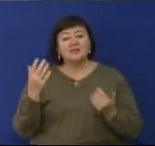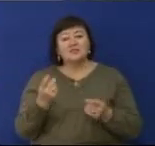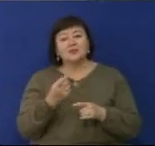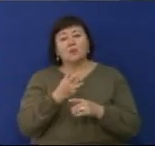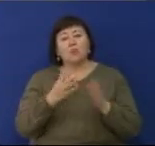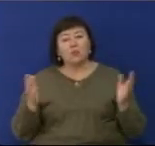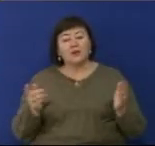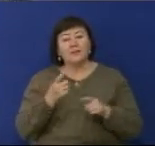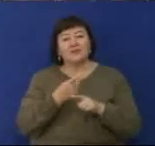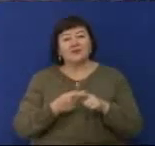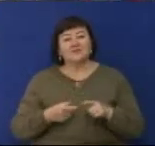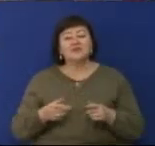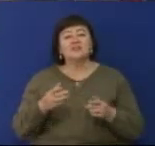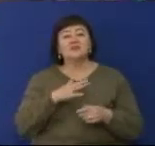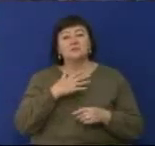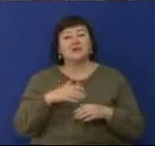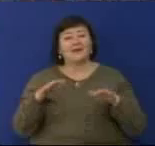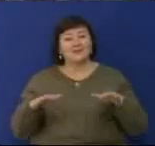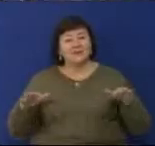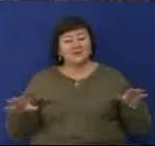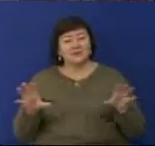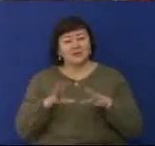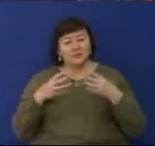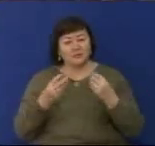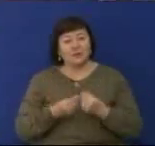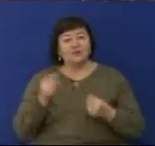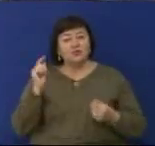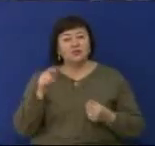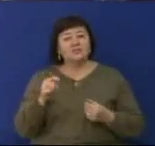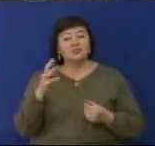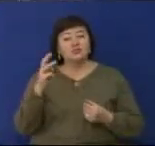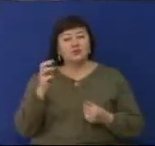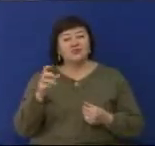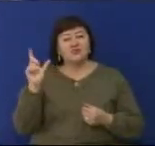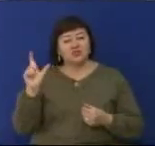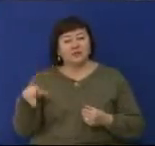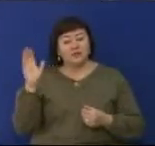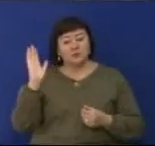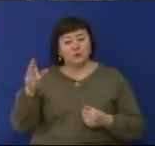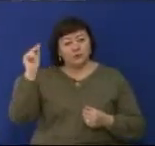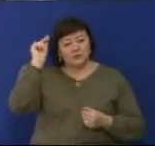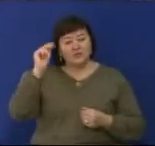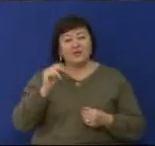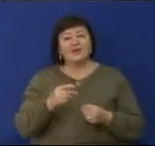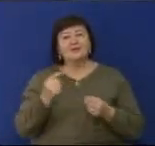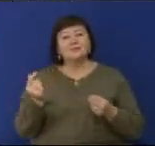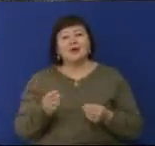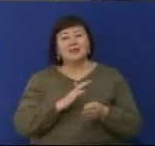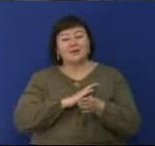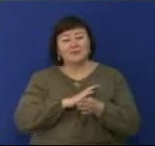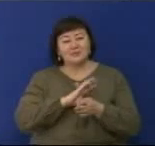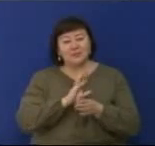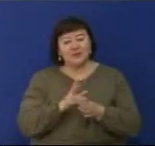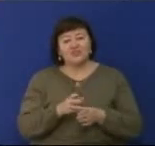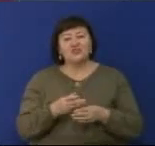кроме того в рамках нового проекта рассказ кир планируется обучить 1300 восточный казахстанцев из малообеспеченных и многодетных семей а